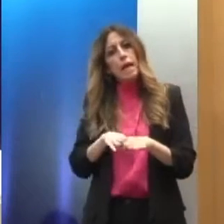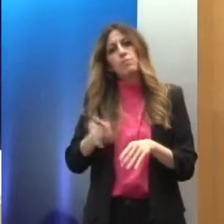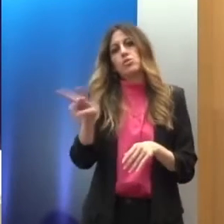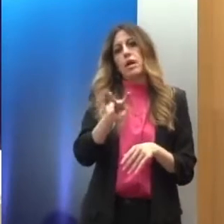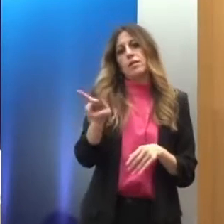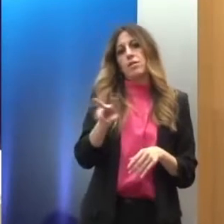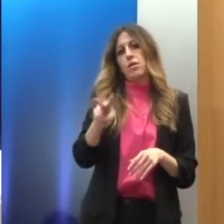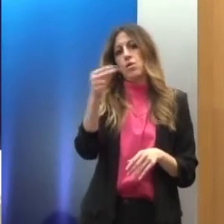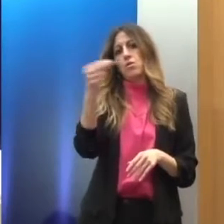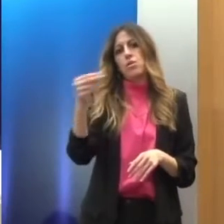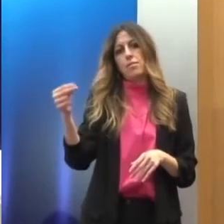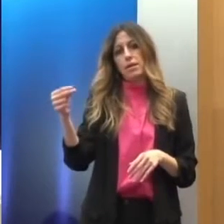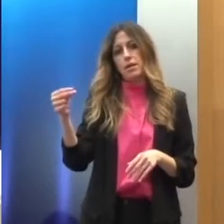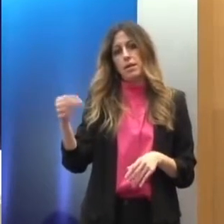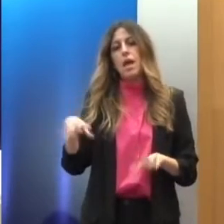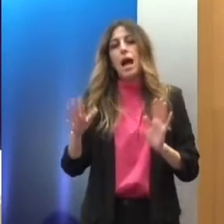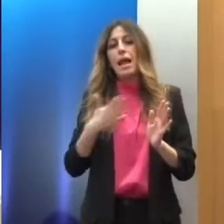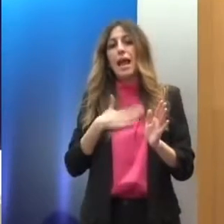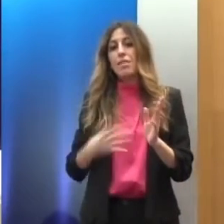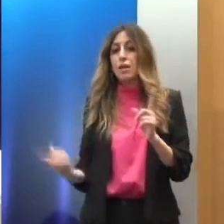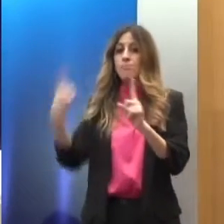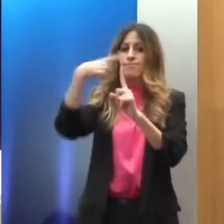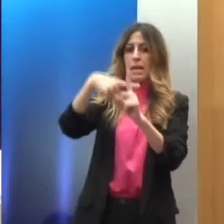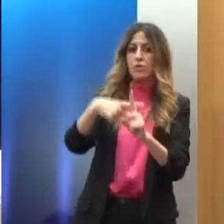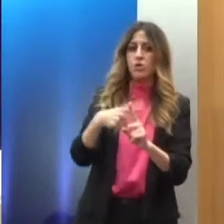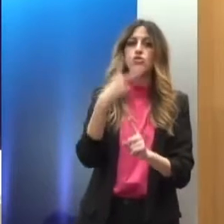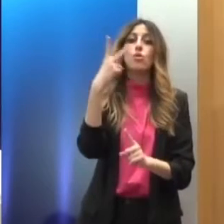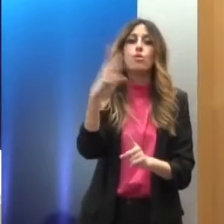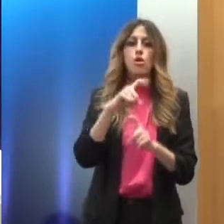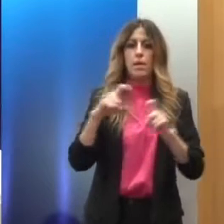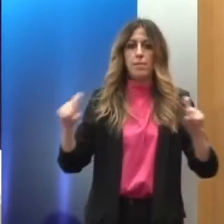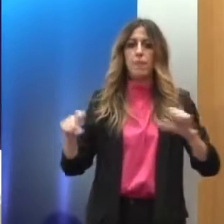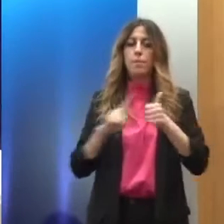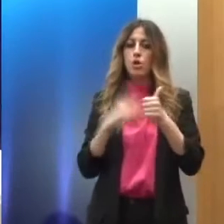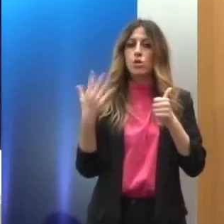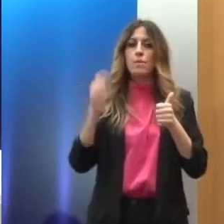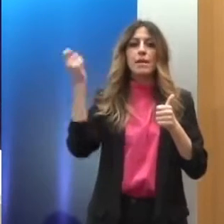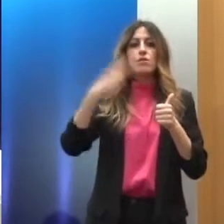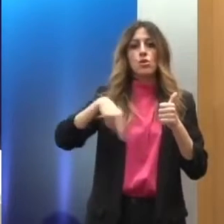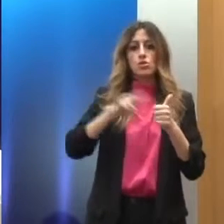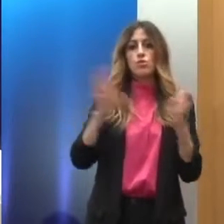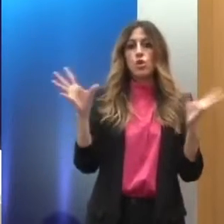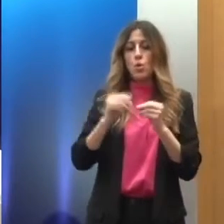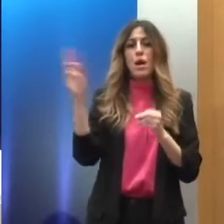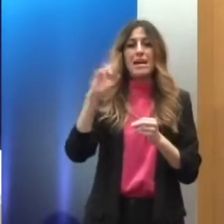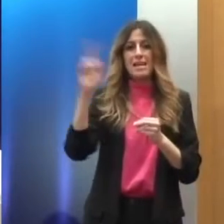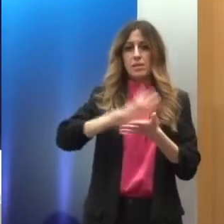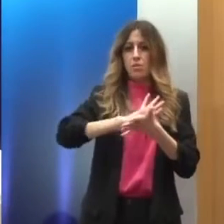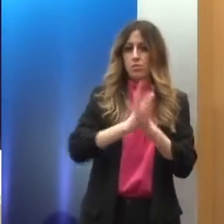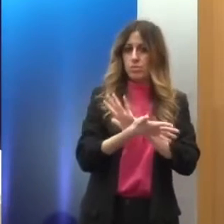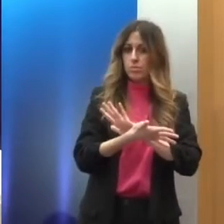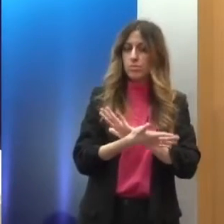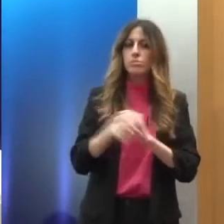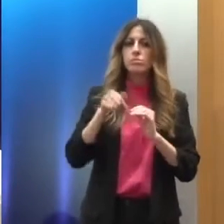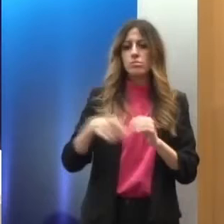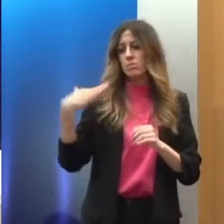με δύο σημειώσεις που θα ήθελα να κάνω. Υπάρχει το Εθνικό Συμβούλιο για την Καταπολέμηση του Ρατσισμού, το οποίο